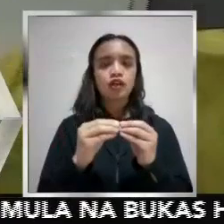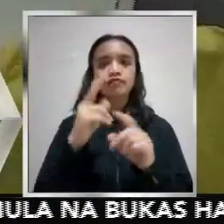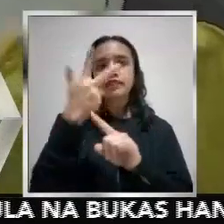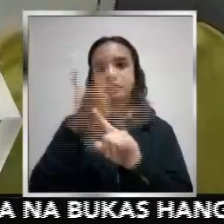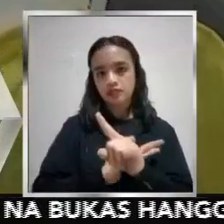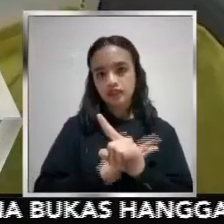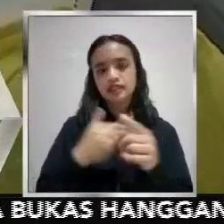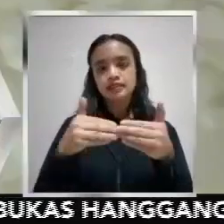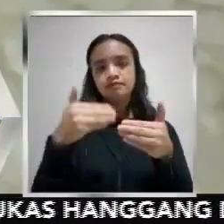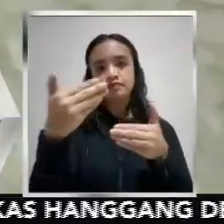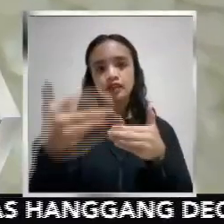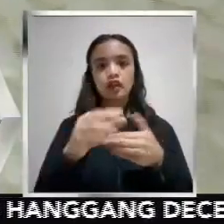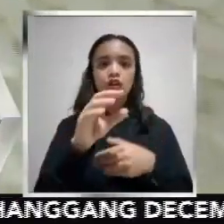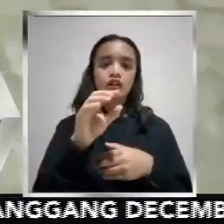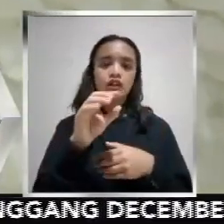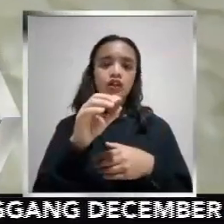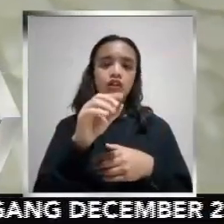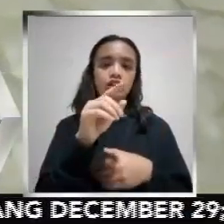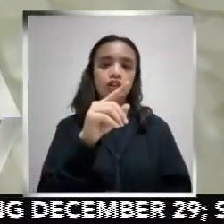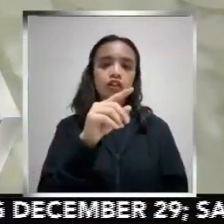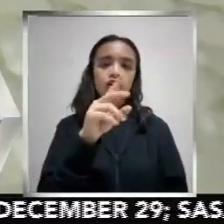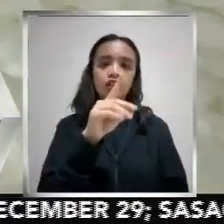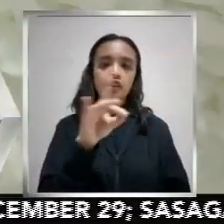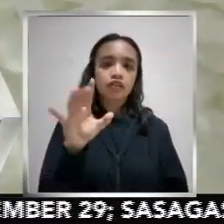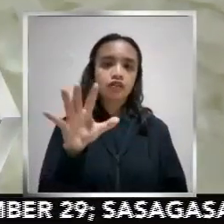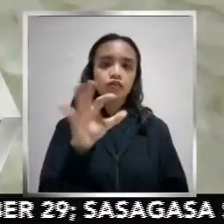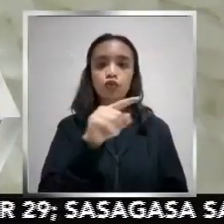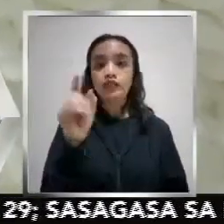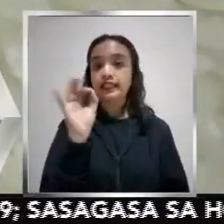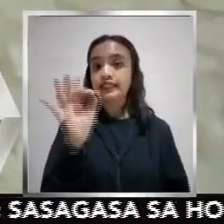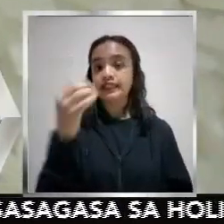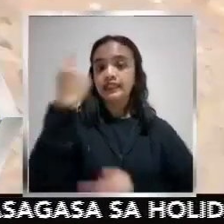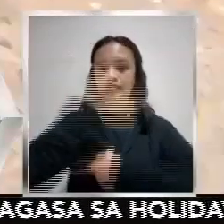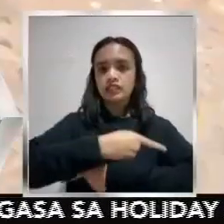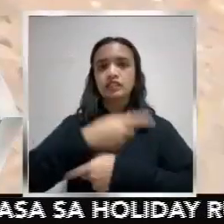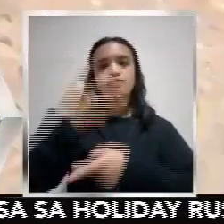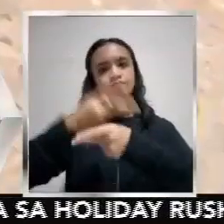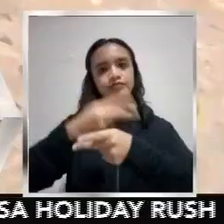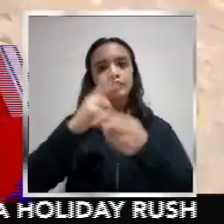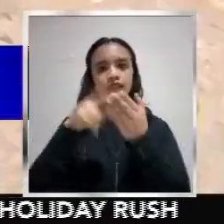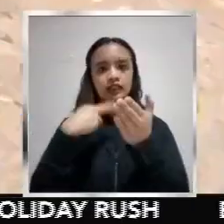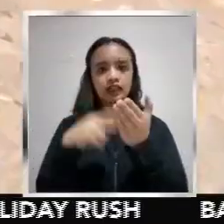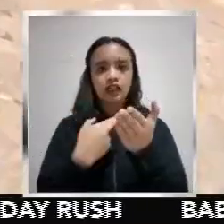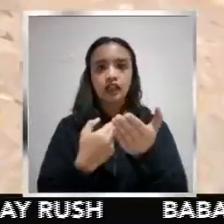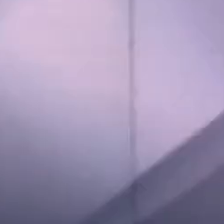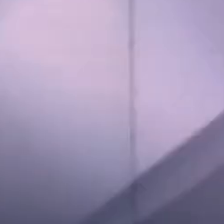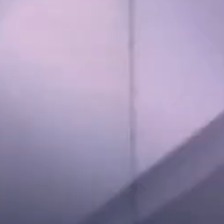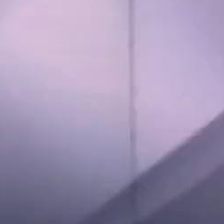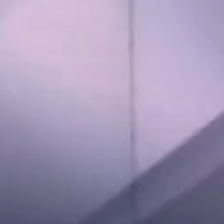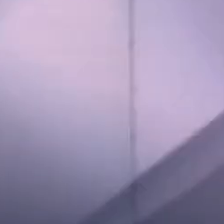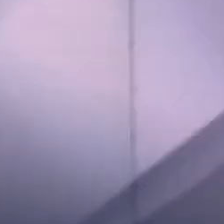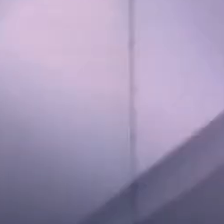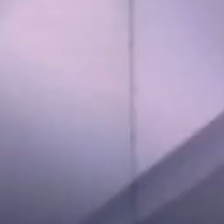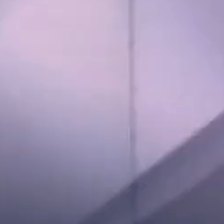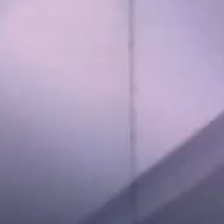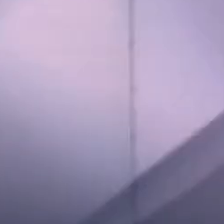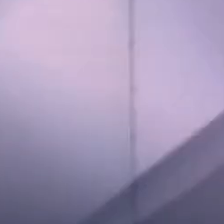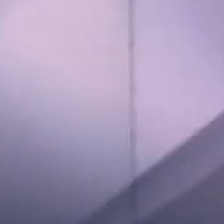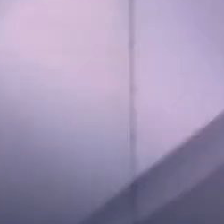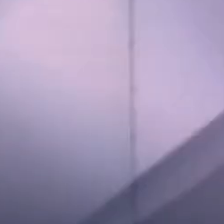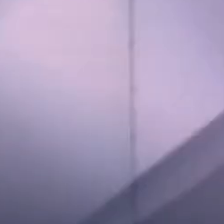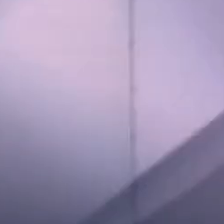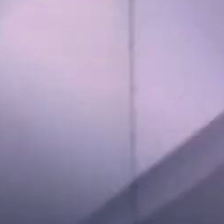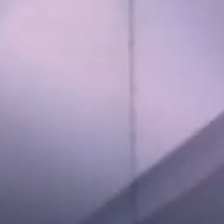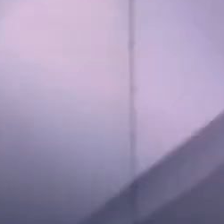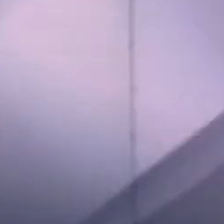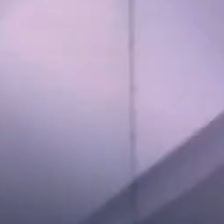ang stock ng bigas sa buong bansa. Ayon sa DA, sasapat daw yan hanggang anihan sa Marso. Mga kapuso, patuloy